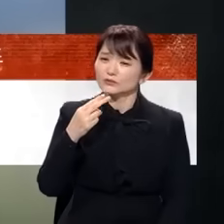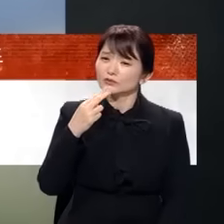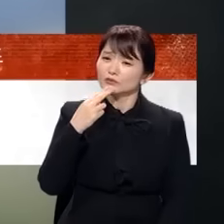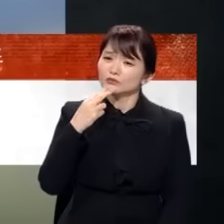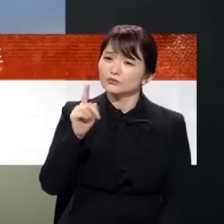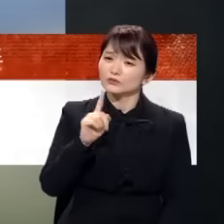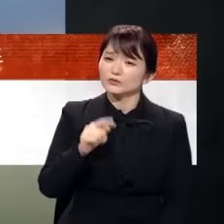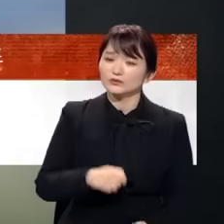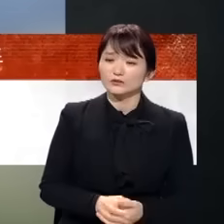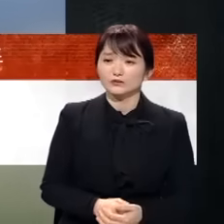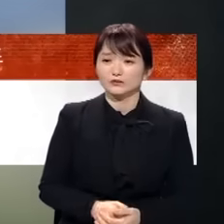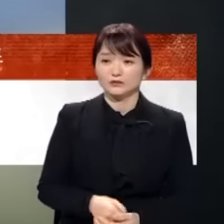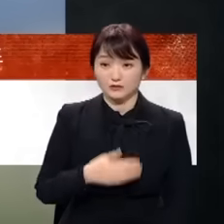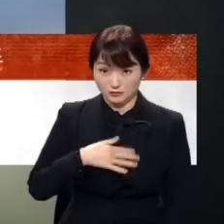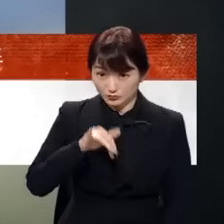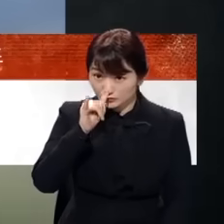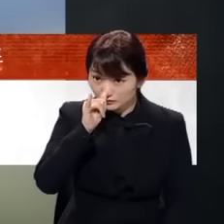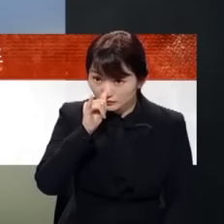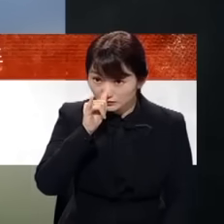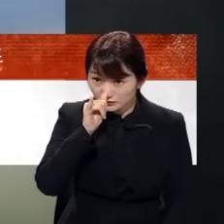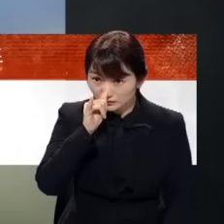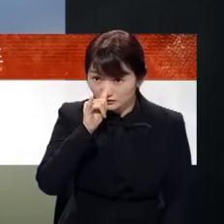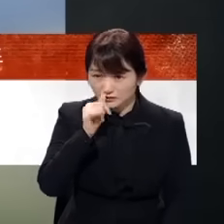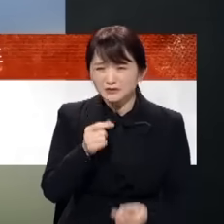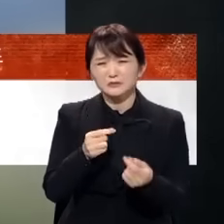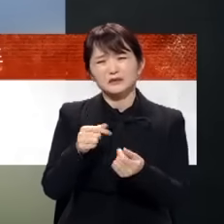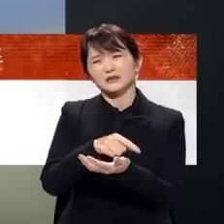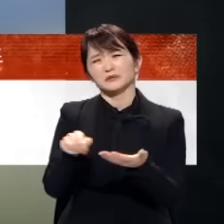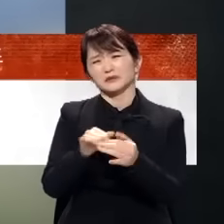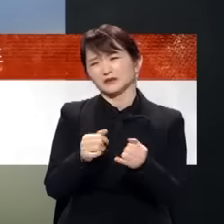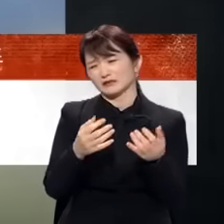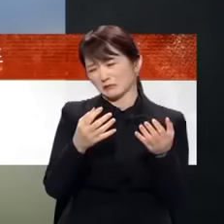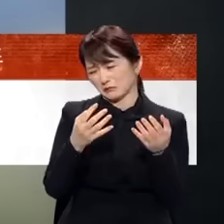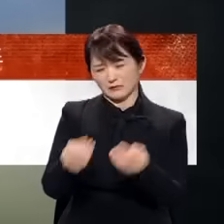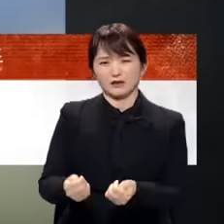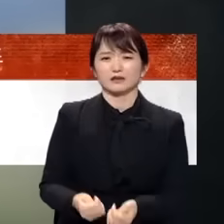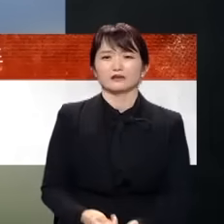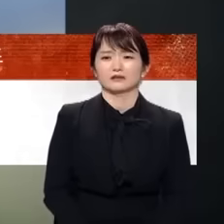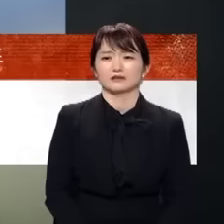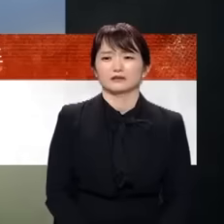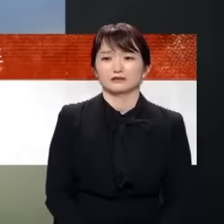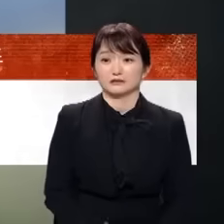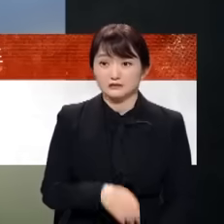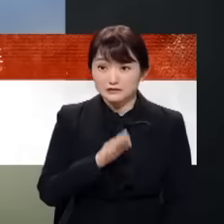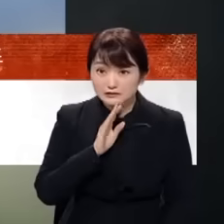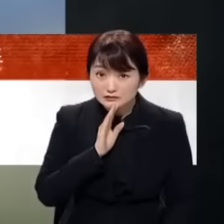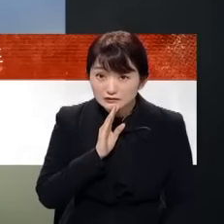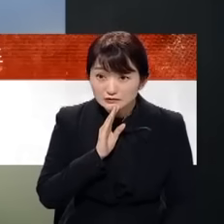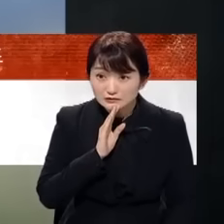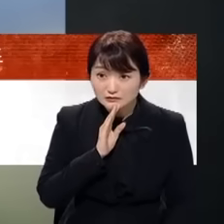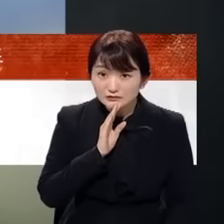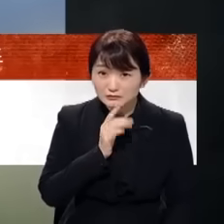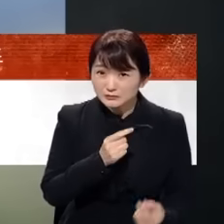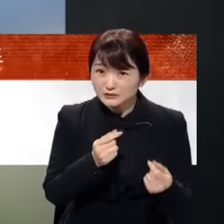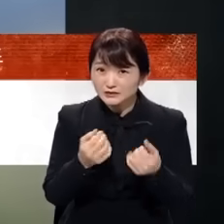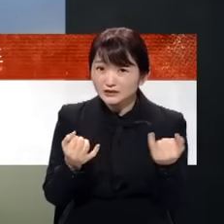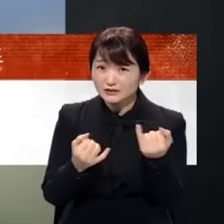혹시 뭐 알고 계신 게 있으실까요? 네 비슷한 피해자가 너무 많아가지고 진짜요? 이런 여자분들이